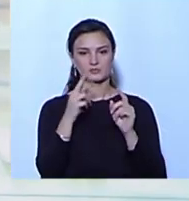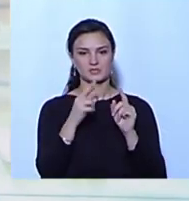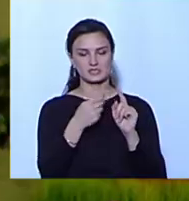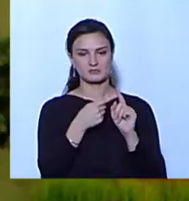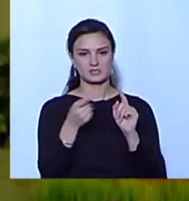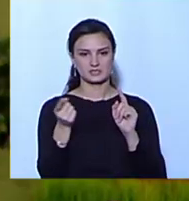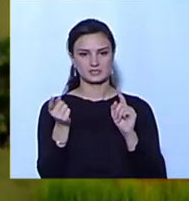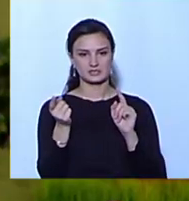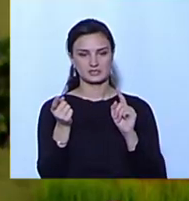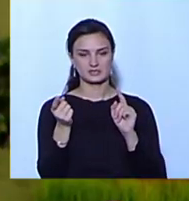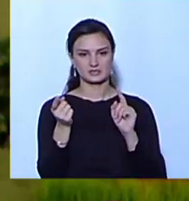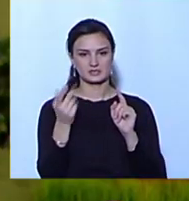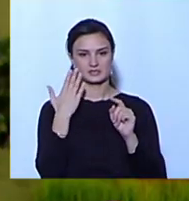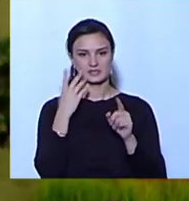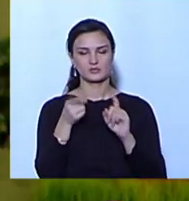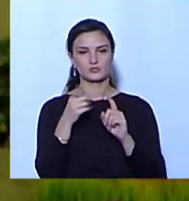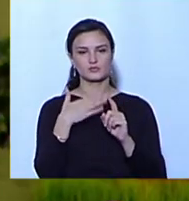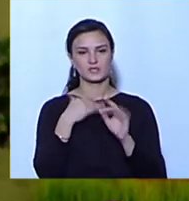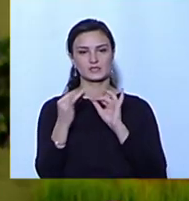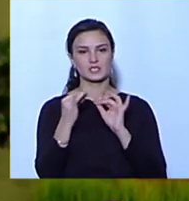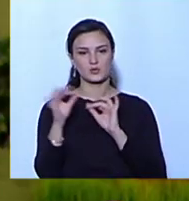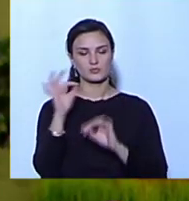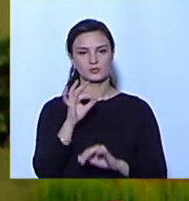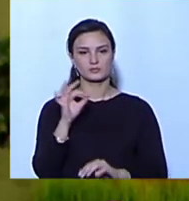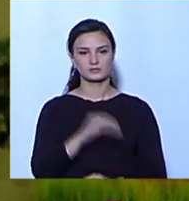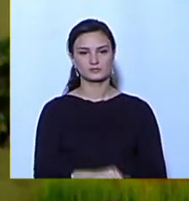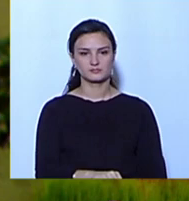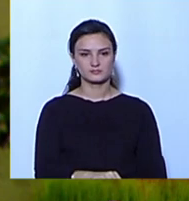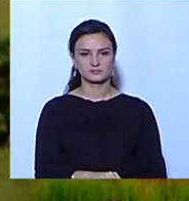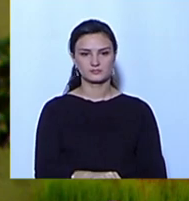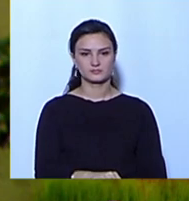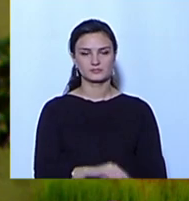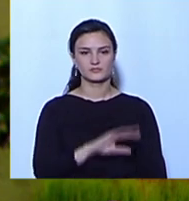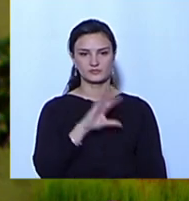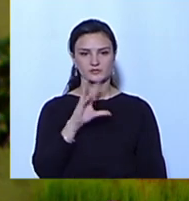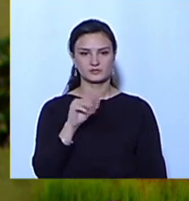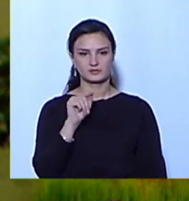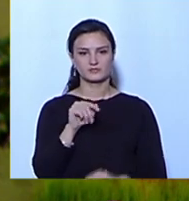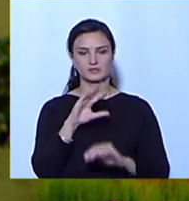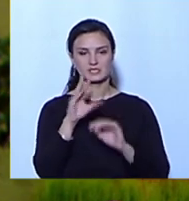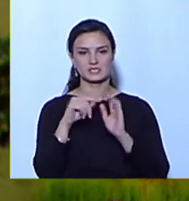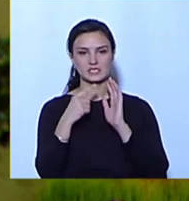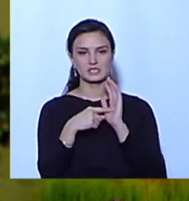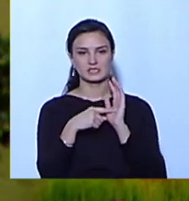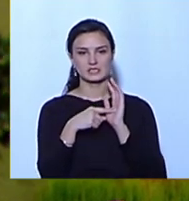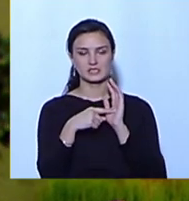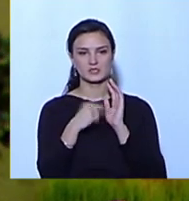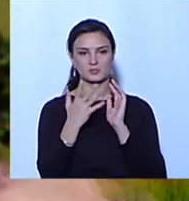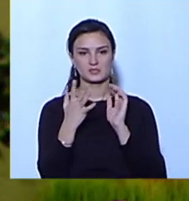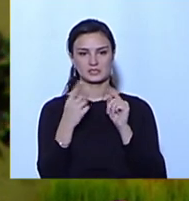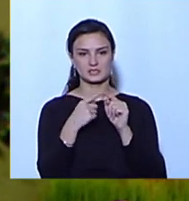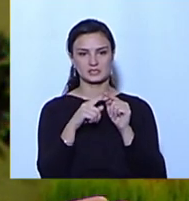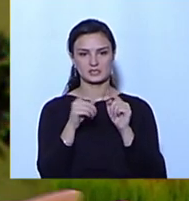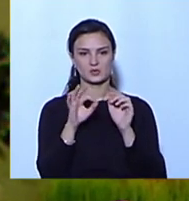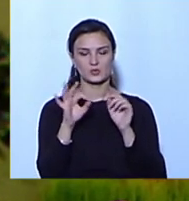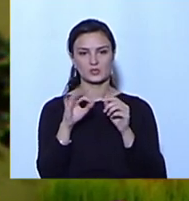მანძილზე, რეალურად ჩვენ საუბრობთ ყველა იმ საჭირბოროტო საკითხზე, რომელიც ერთი მხრივ